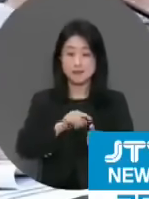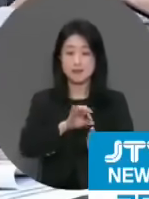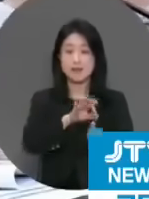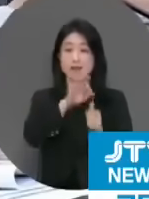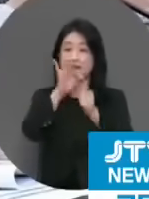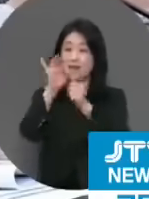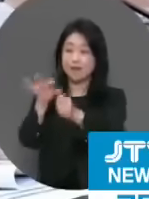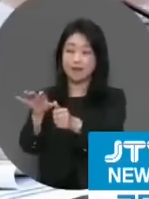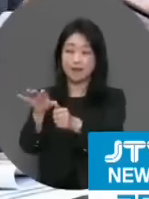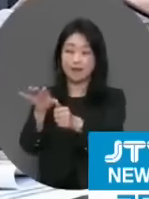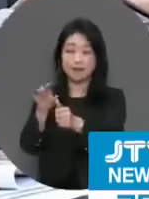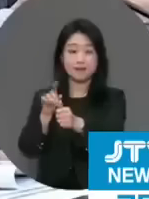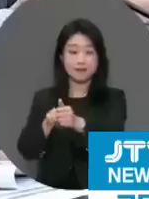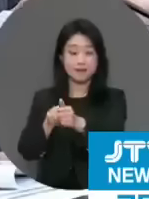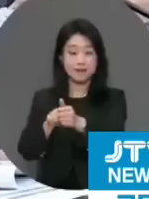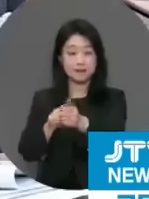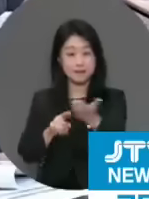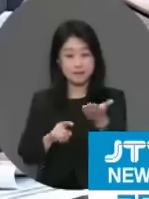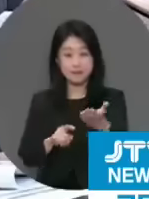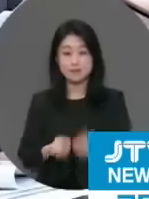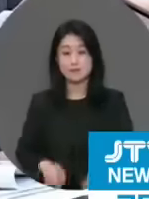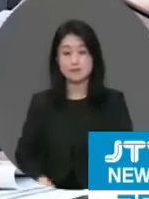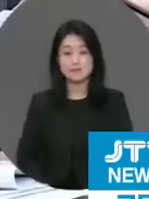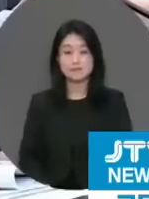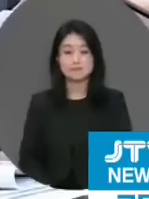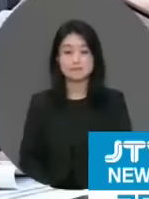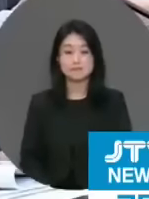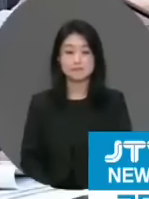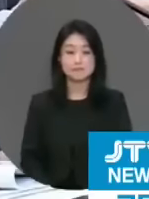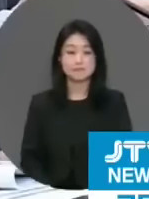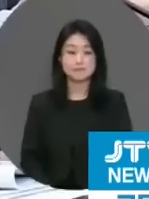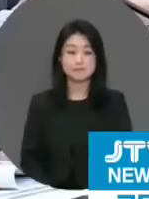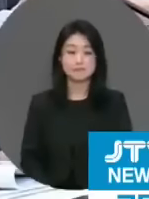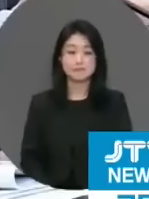레일을 펼쳐준 게 박장범 앵커예요. 그 뒤에도